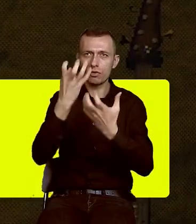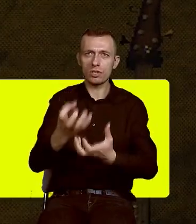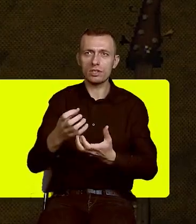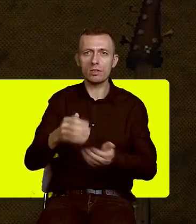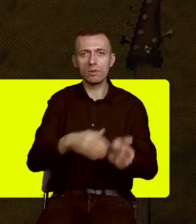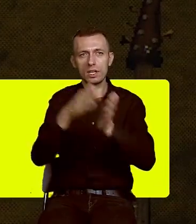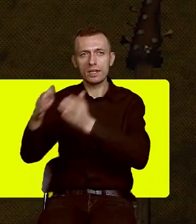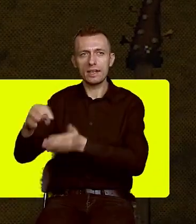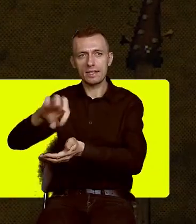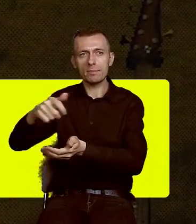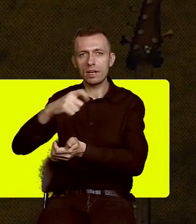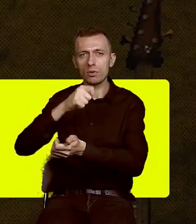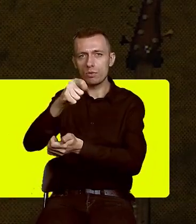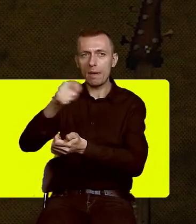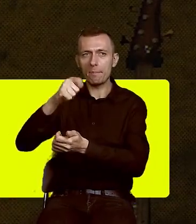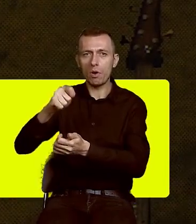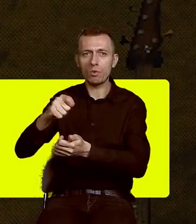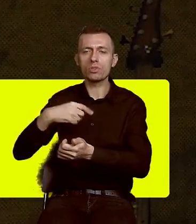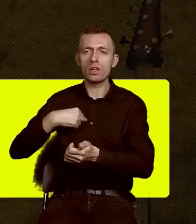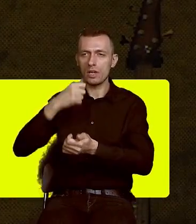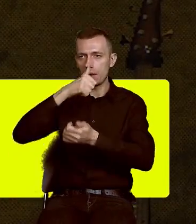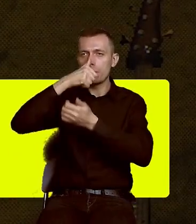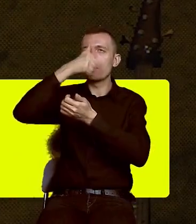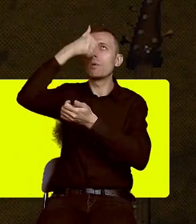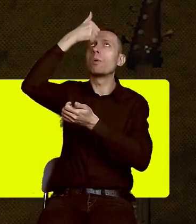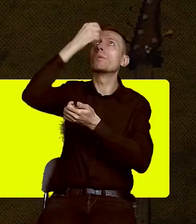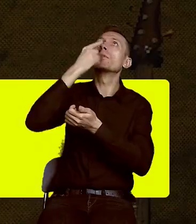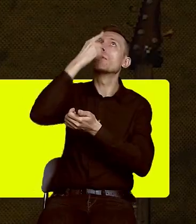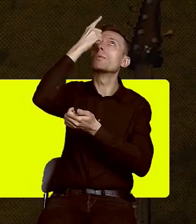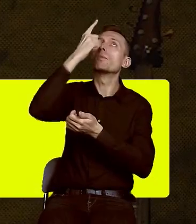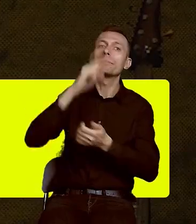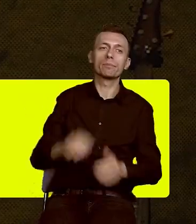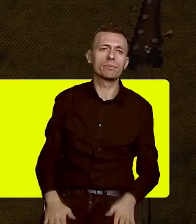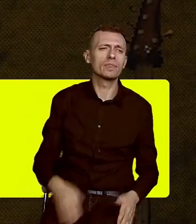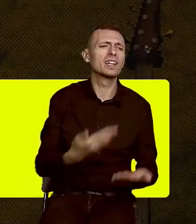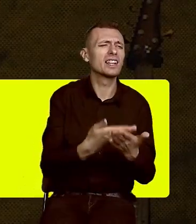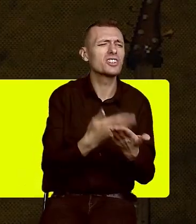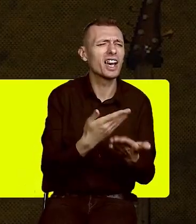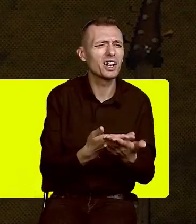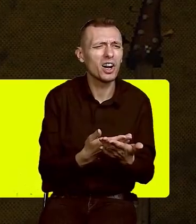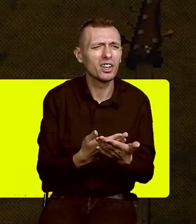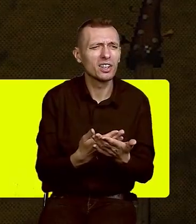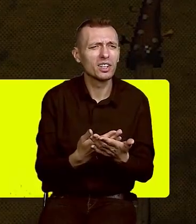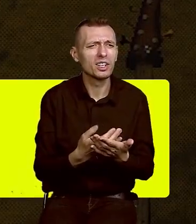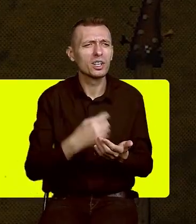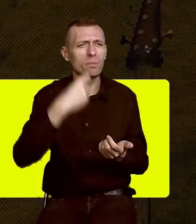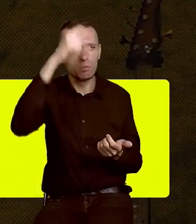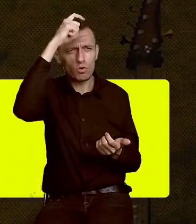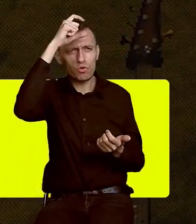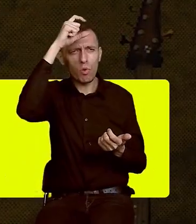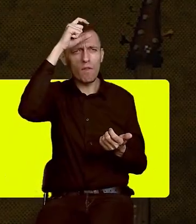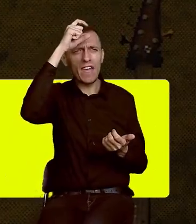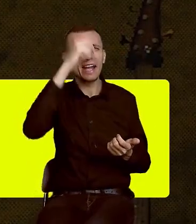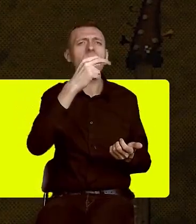Istnieją te trzy rodzaje pokus, ponieważ człowiek jest istotą złożoną, która oprócz ciała ma duszę